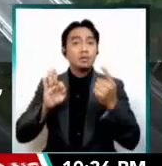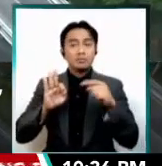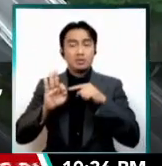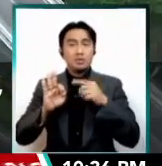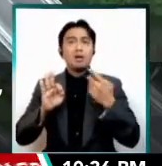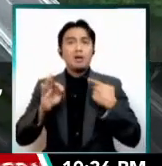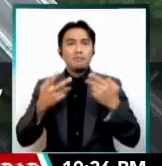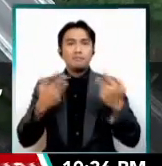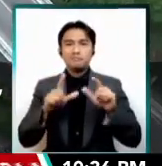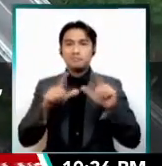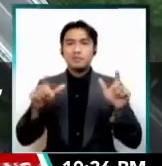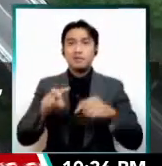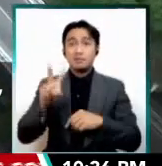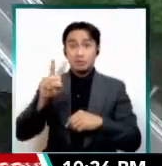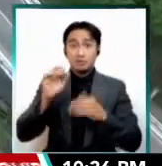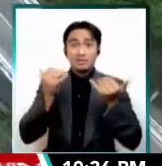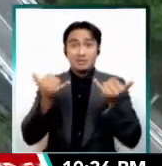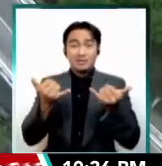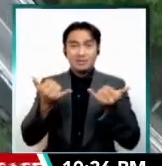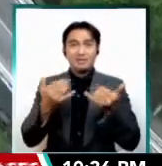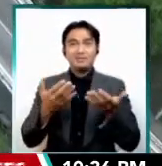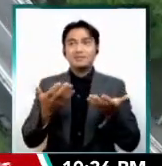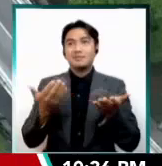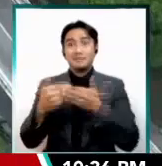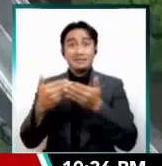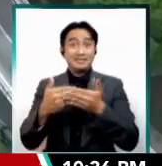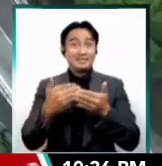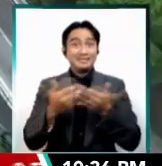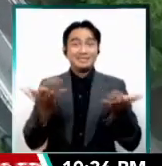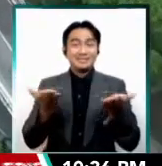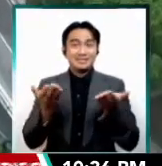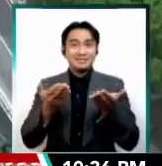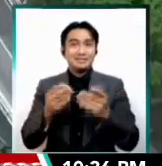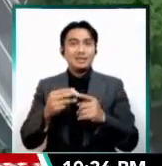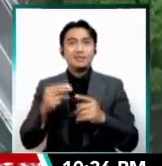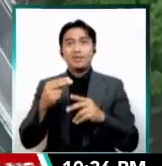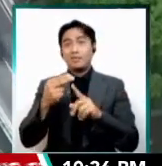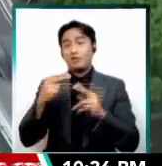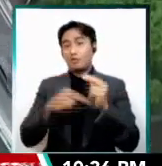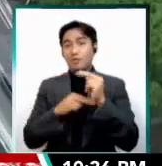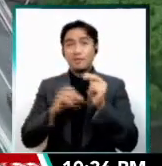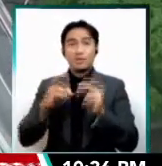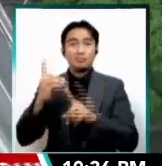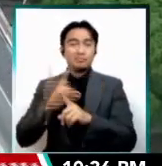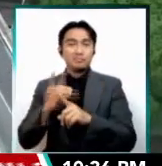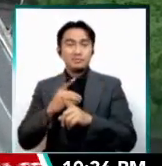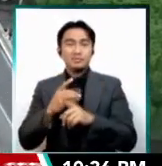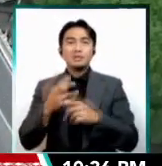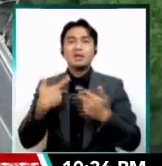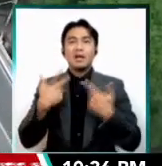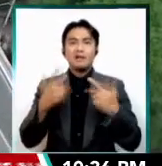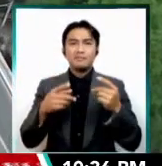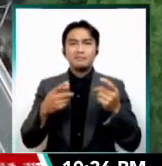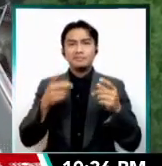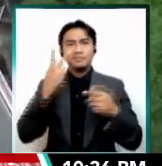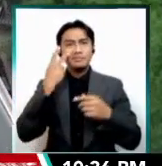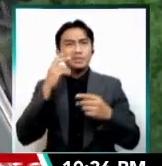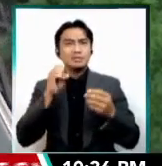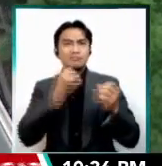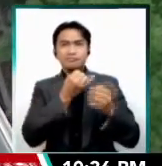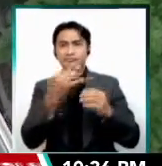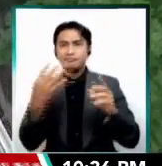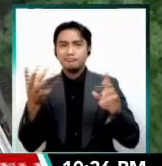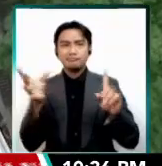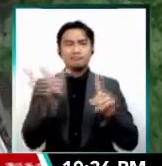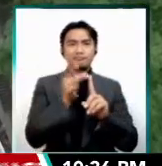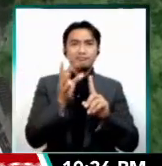level 2 na sa kalagitnaan ng buwan. Depende raw yan sa healthcare utilization rate at sa average daily attack rate o ADAR o